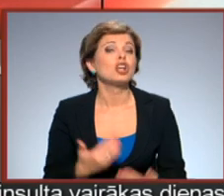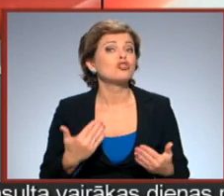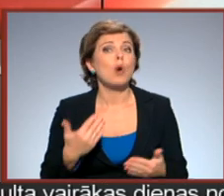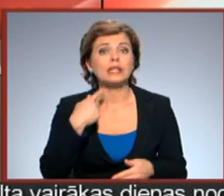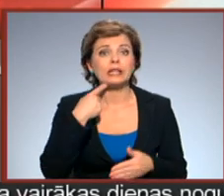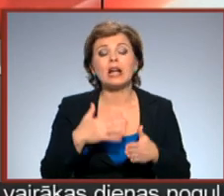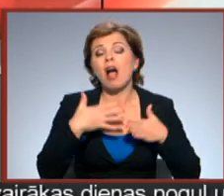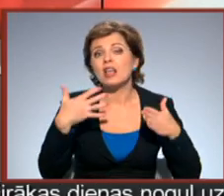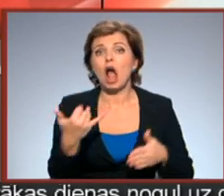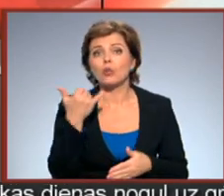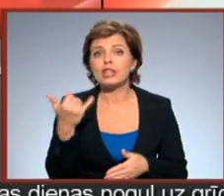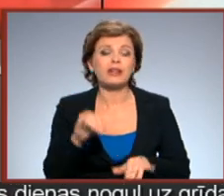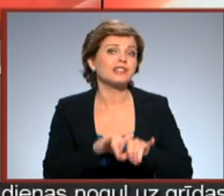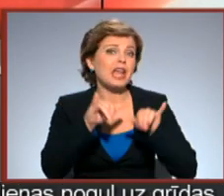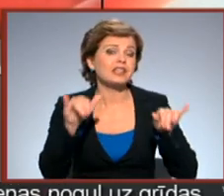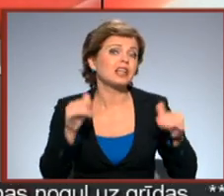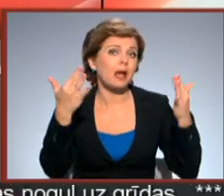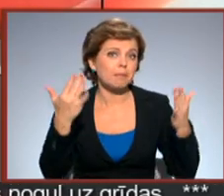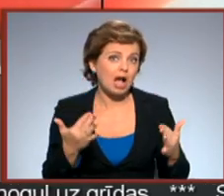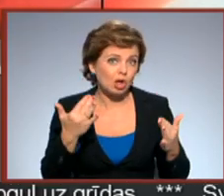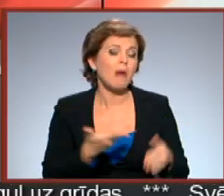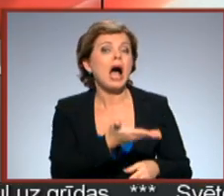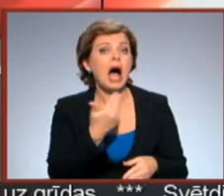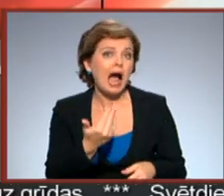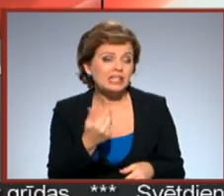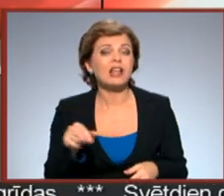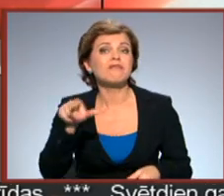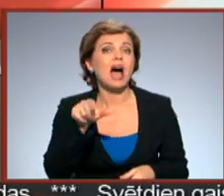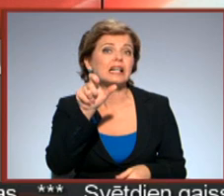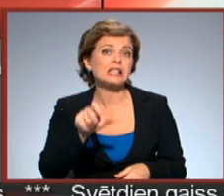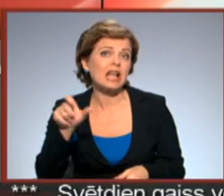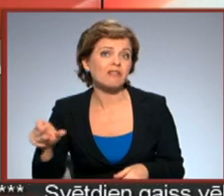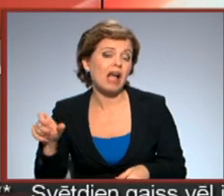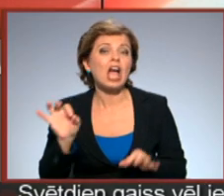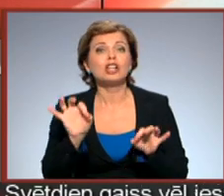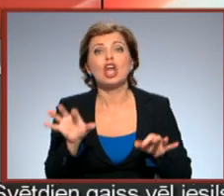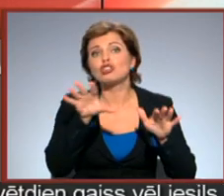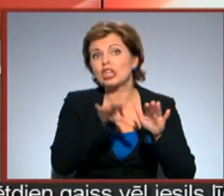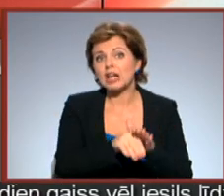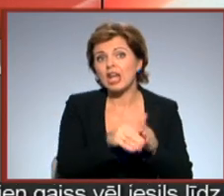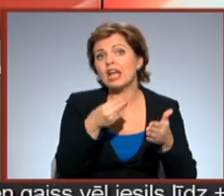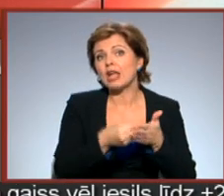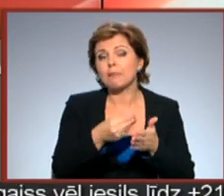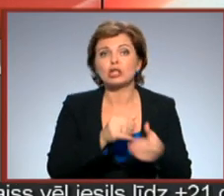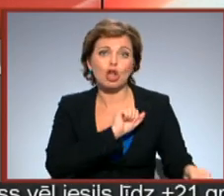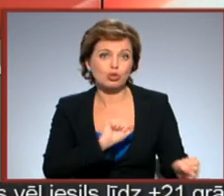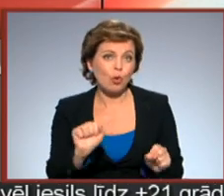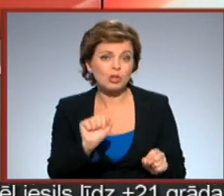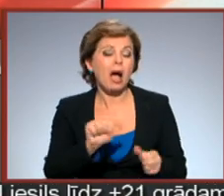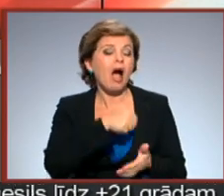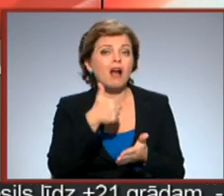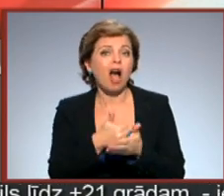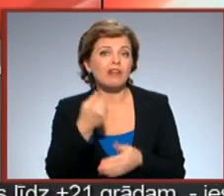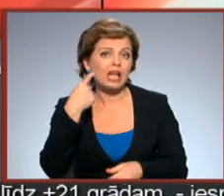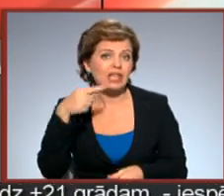Šodien Rīgā lielu interesi izraisīja pasākums, kas aicināja aizvien vairāk cilvēku iesaistīties tiešās iepirkšanās kustībā. Tās galvenā ideja